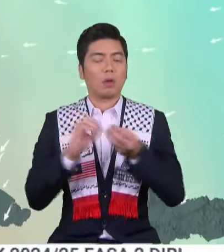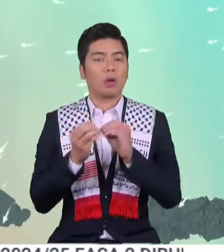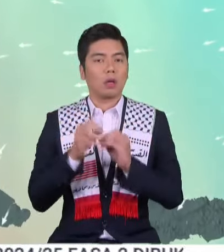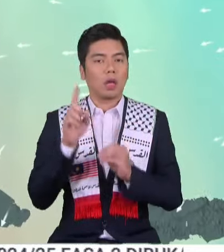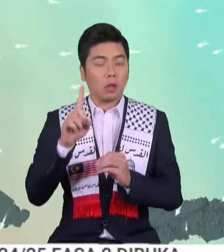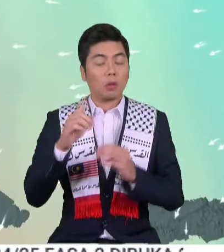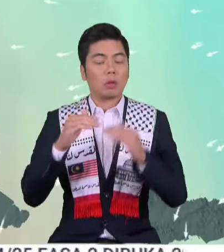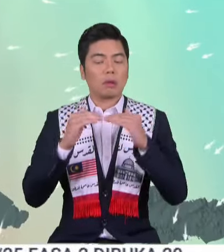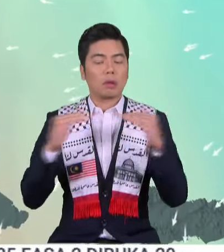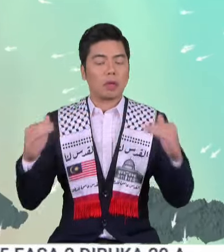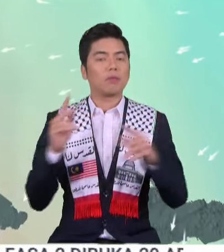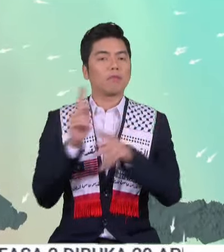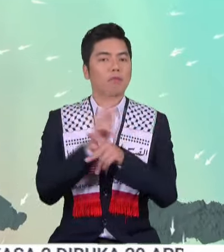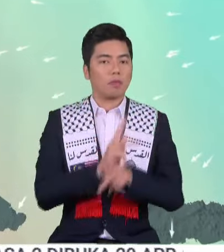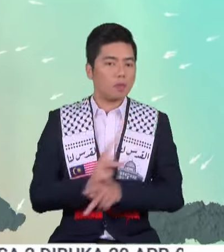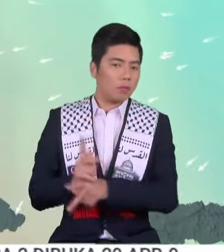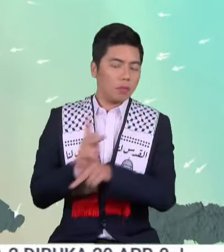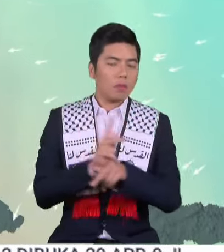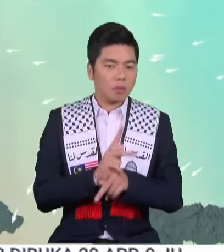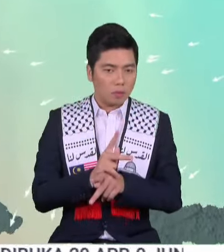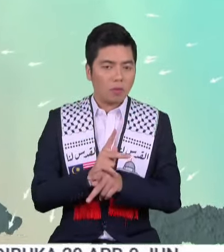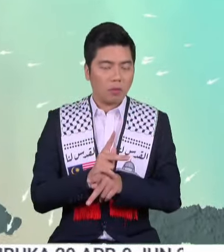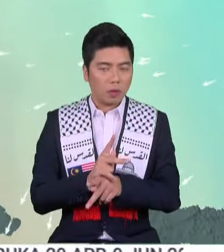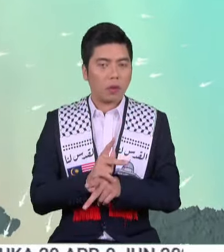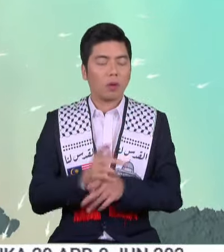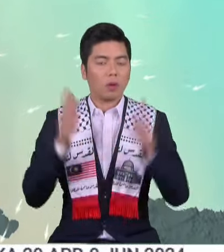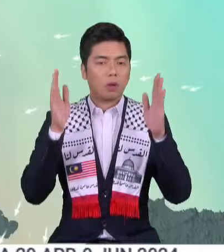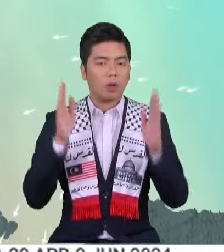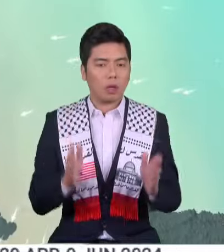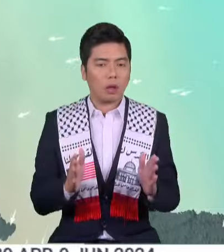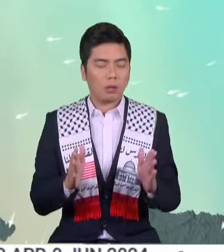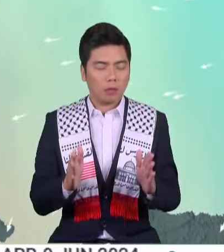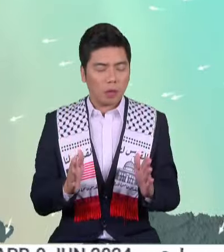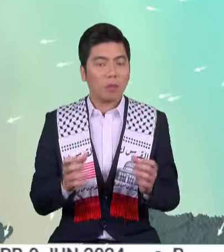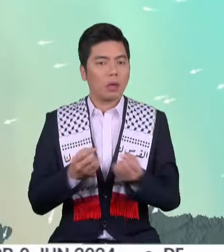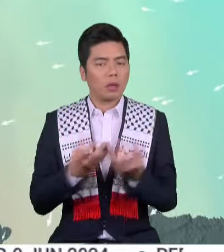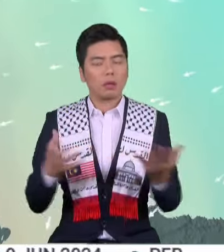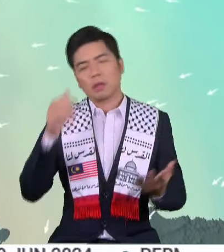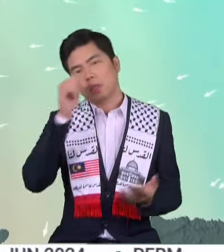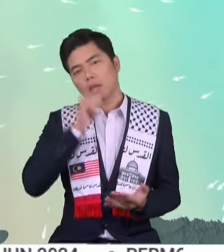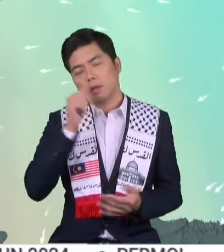tahap berjaga-jaga. Jadi kepada penduduk setempat dinasihatkan supaya banyakkan